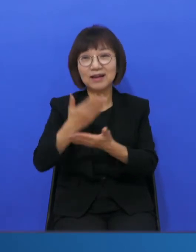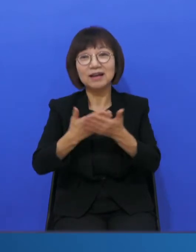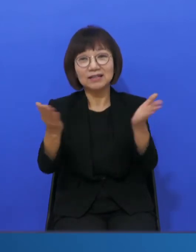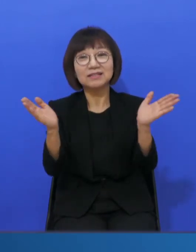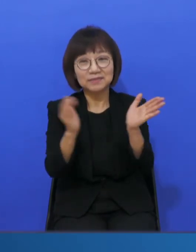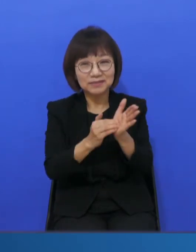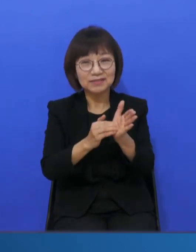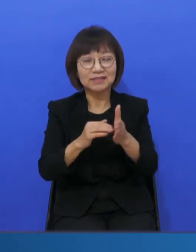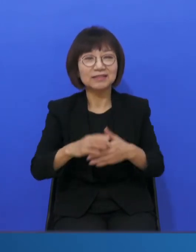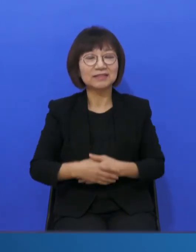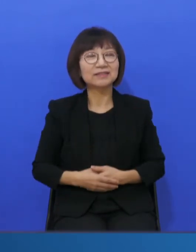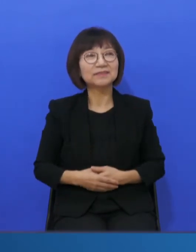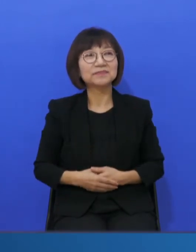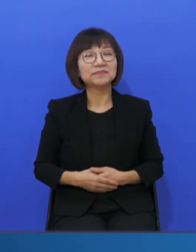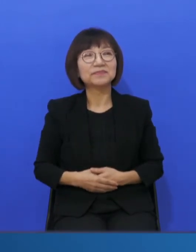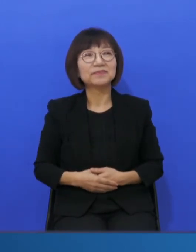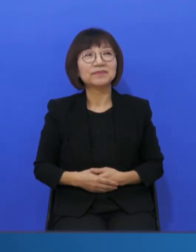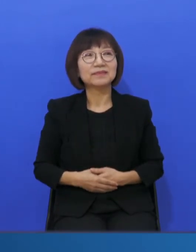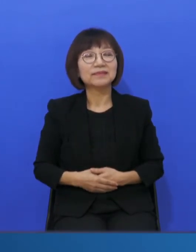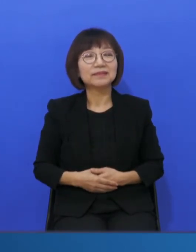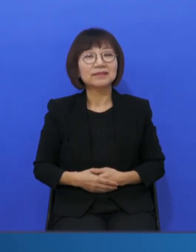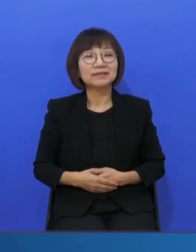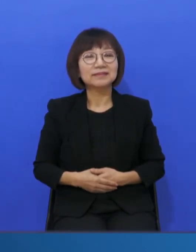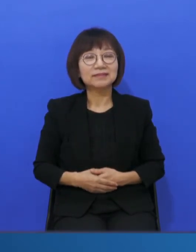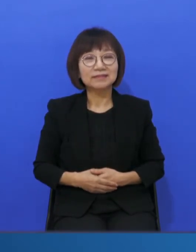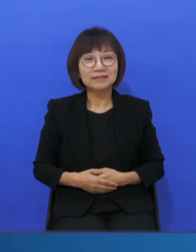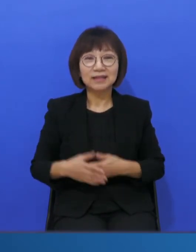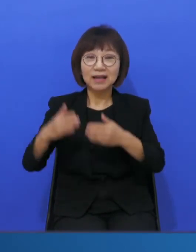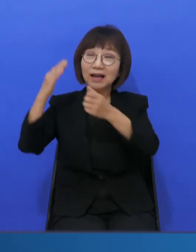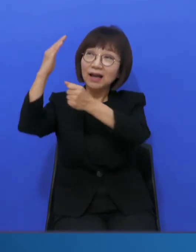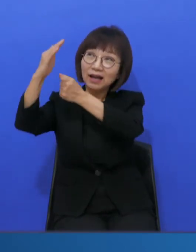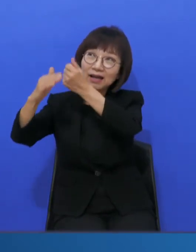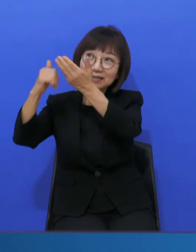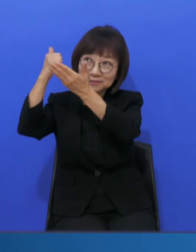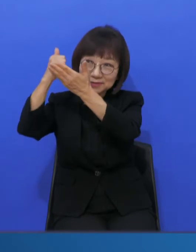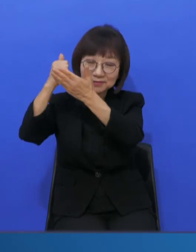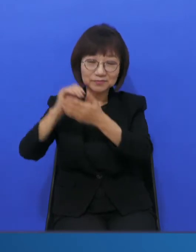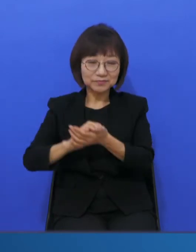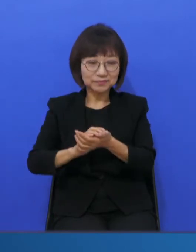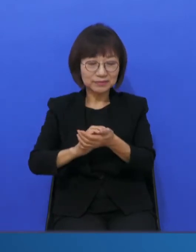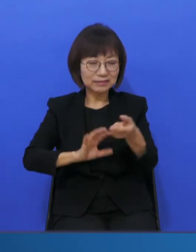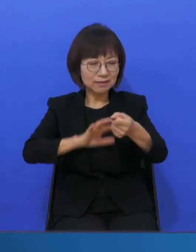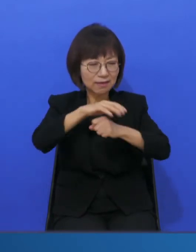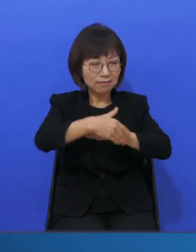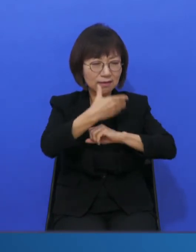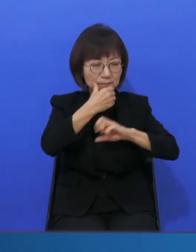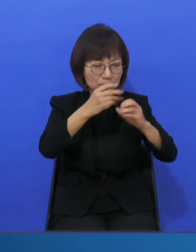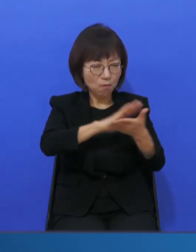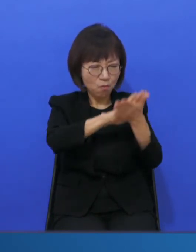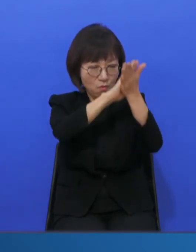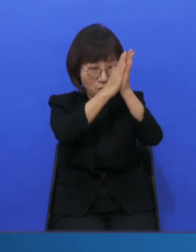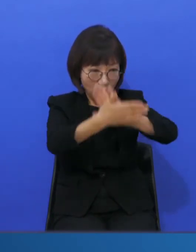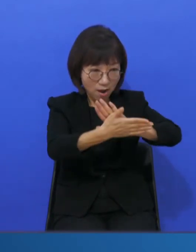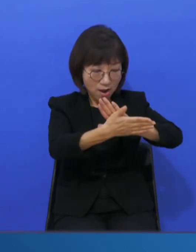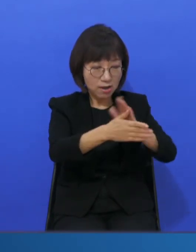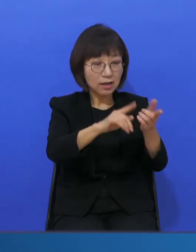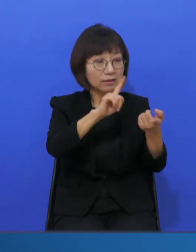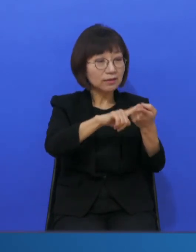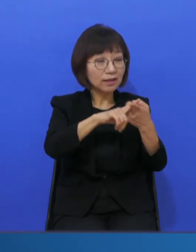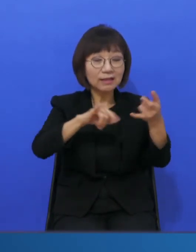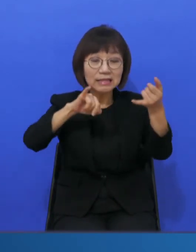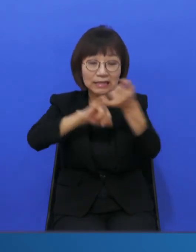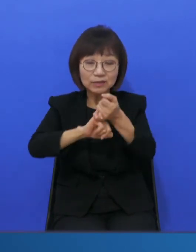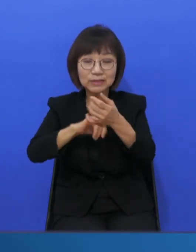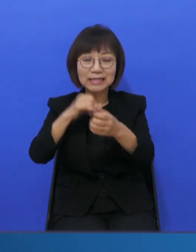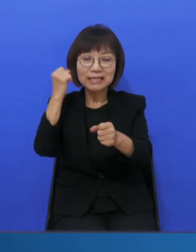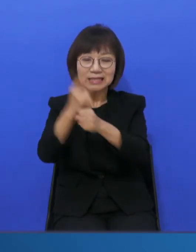this. 하나님께서는 세계복음화할 수 있도록 성경 말씀에다 약속을 다 준 그 약속을 붙잡아야 된다. And then God, He puts all the